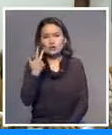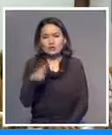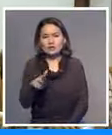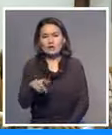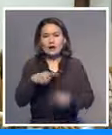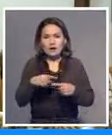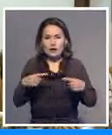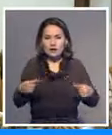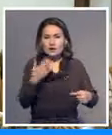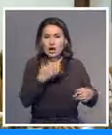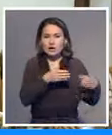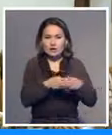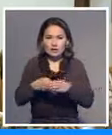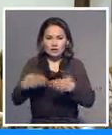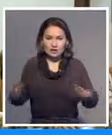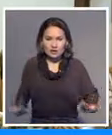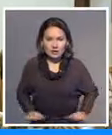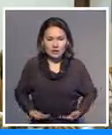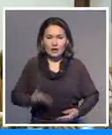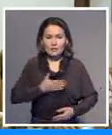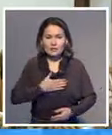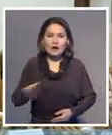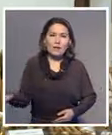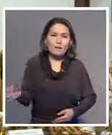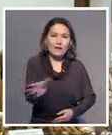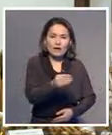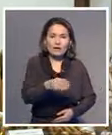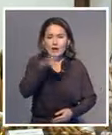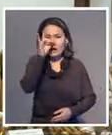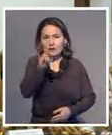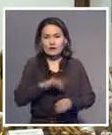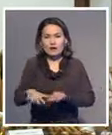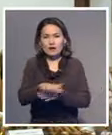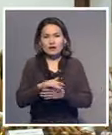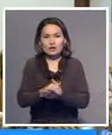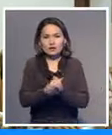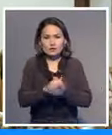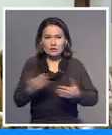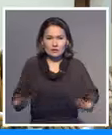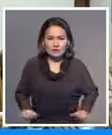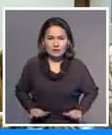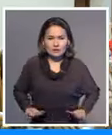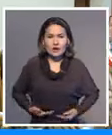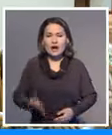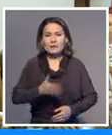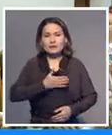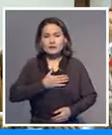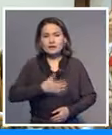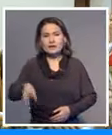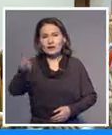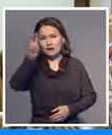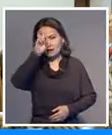ұлттан астам ұлт бар. Осыған байланысты барлығы да ұлт бірлікте өмір сүруде. Осының бәрі